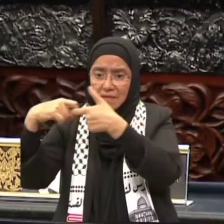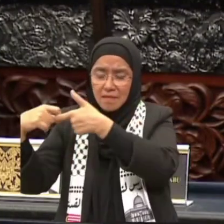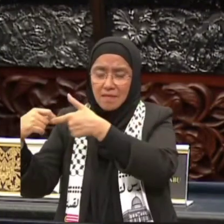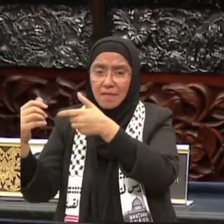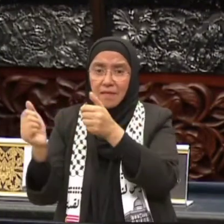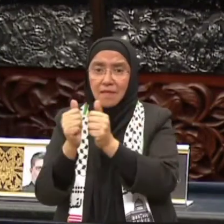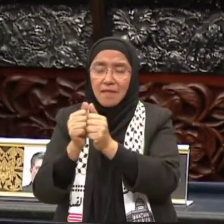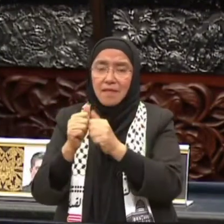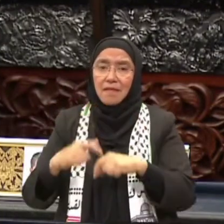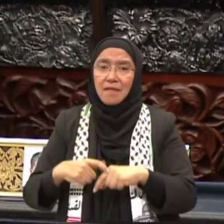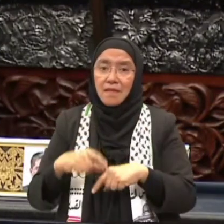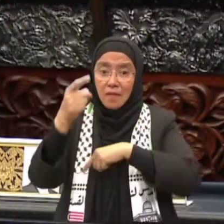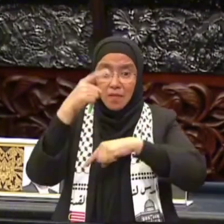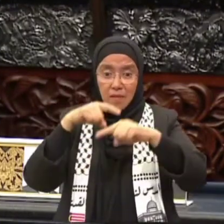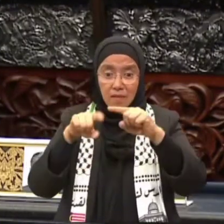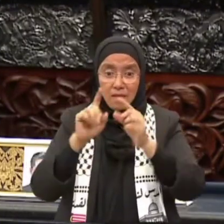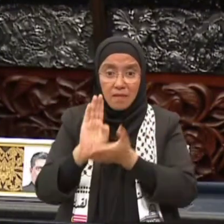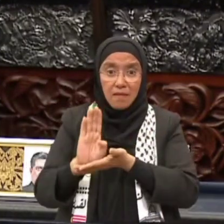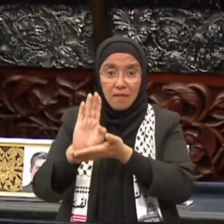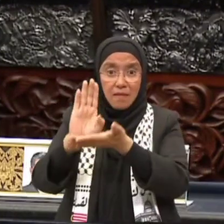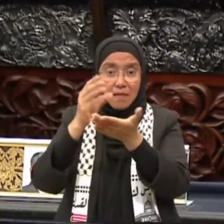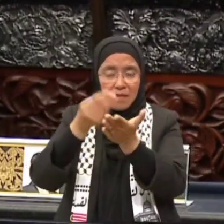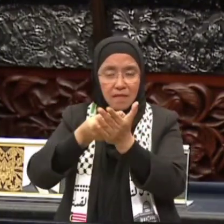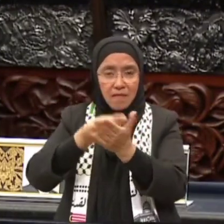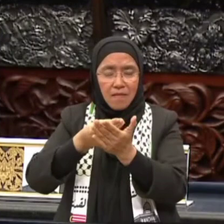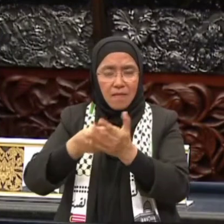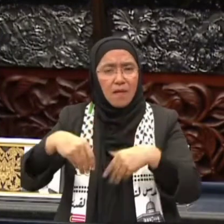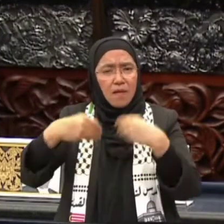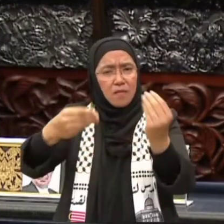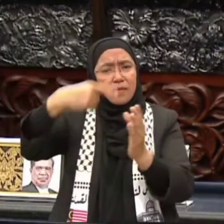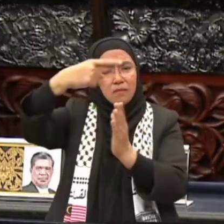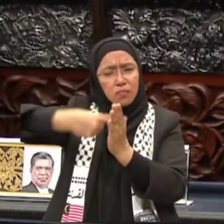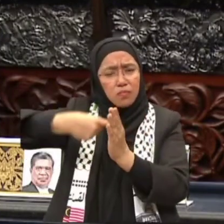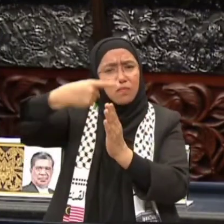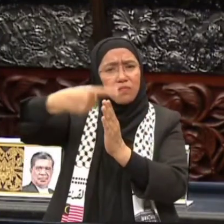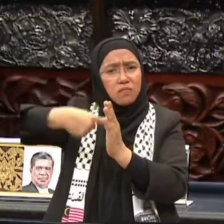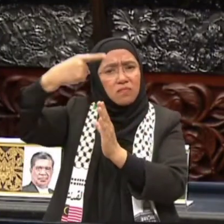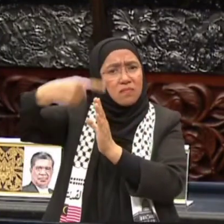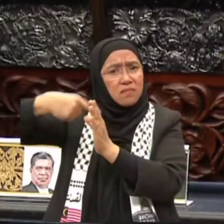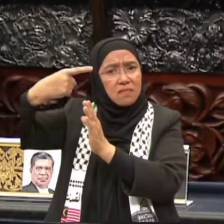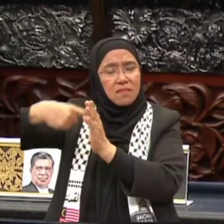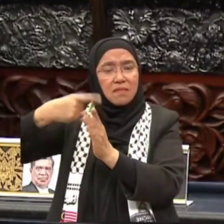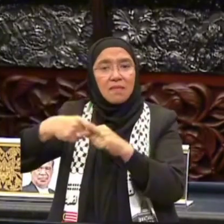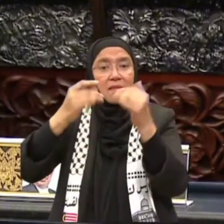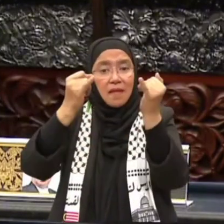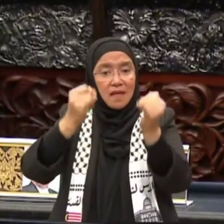memberikan tunai terus secara bulanan kepada sama ada individu atau